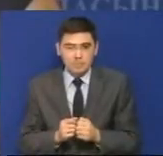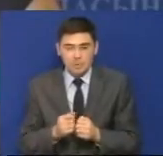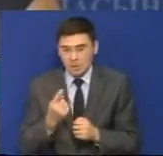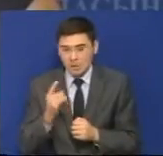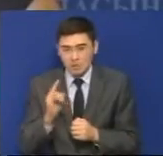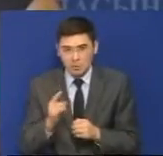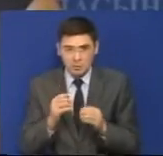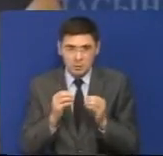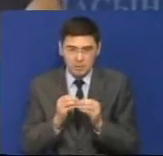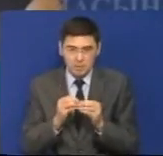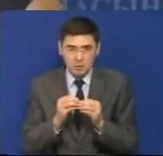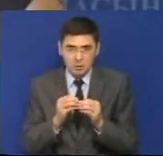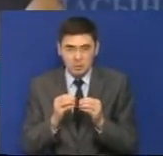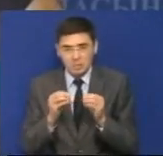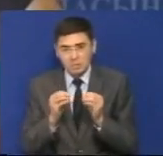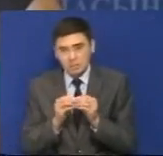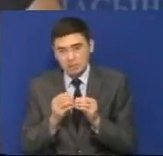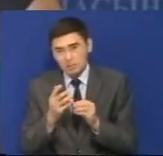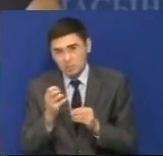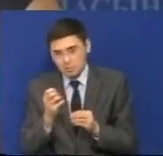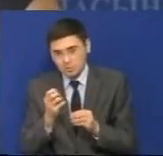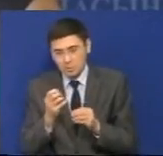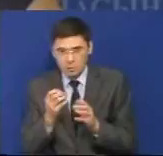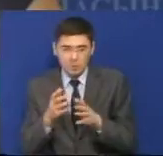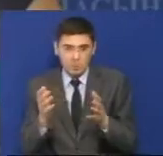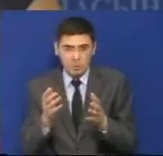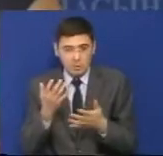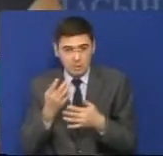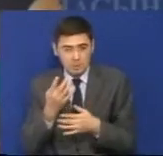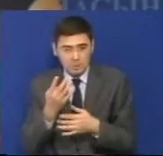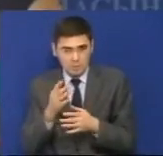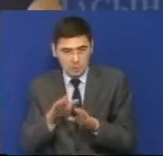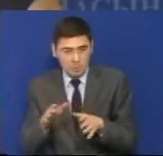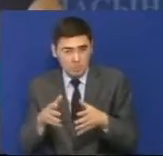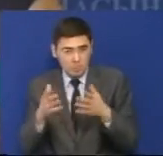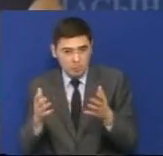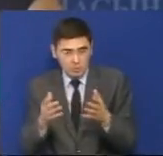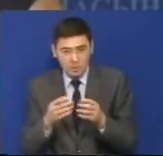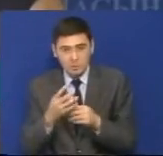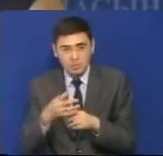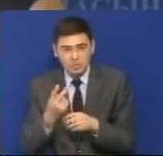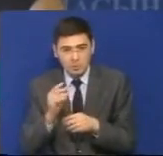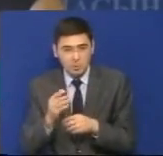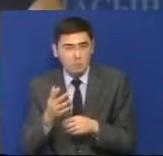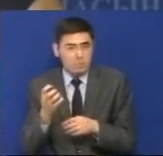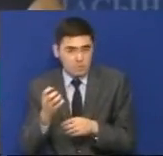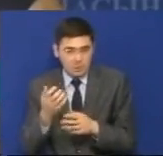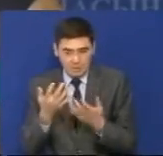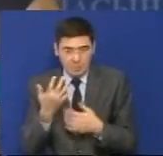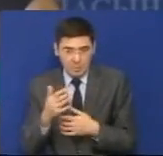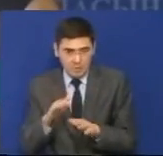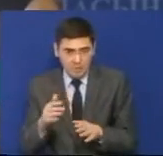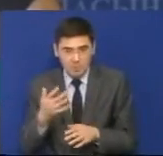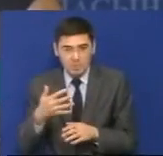Бір балаға 10-10,5 мың және одан да көп. Егер отбасында 4 бала болса, онда 42,500 теңге алады. Егер 5 бала,